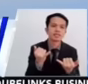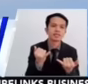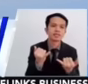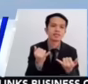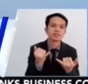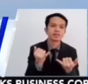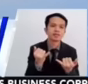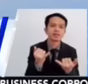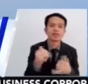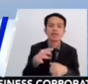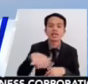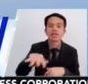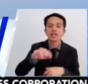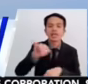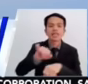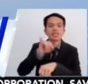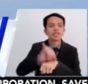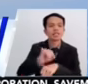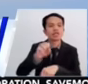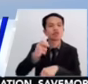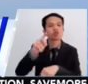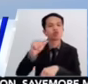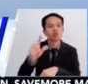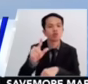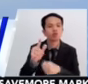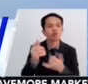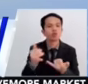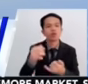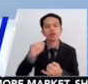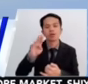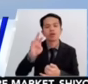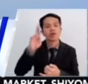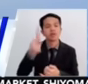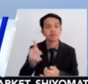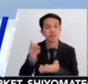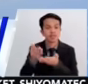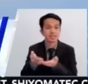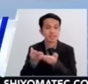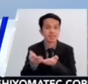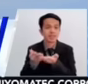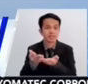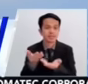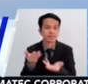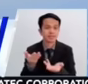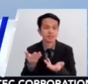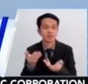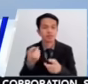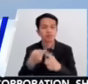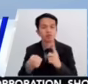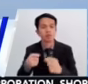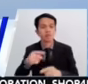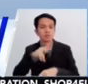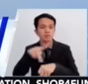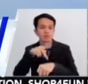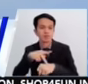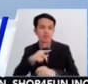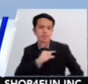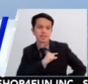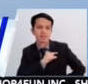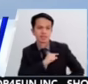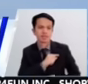Escoda Shoal or sa Sabina Shoal yung BRP Teresa Magbanwa ng Philippine Coast Guard. At syempre, inaakusa ng China